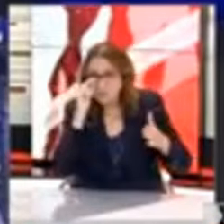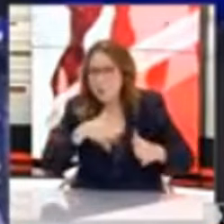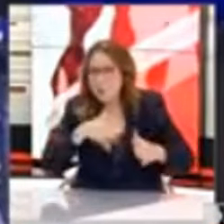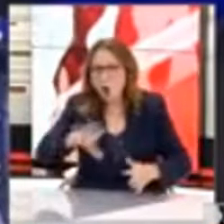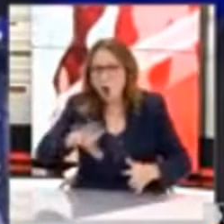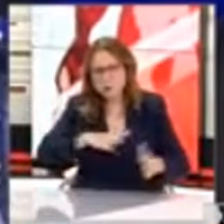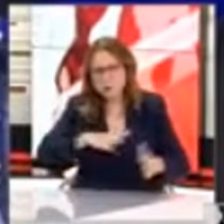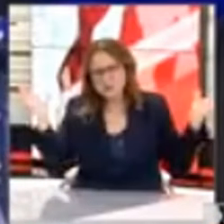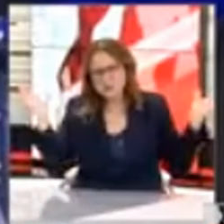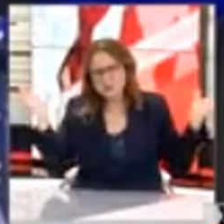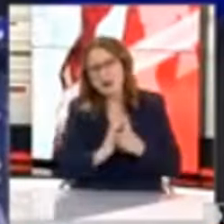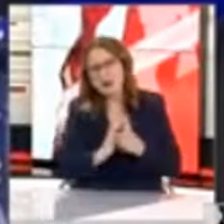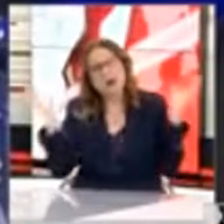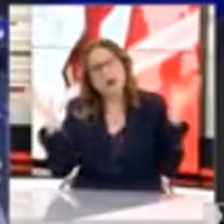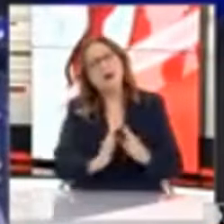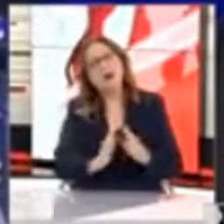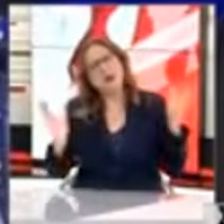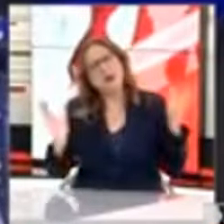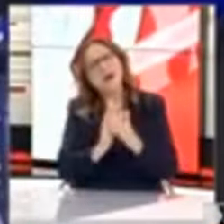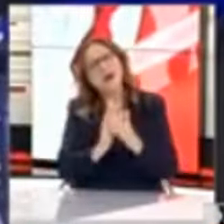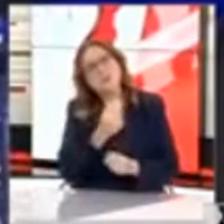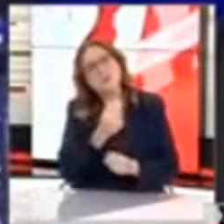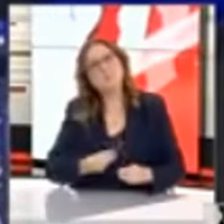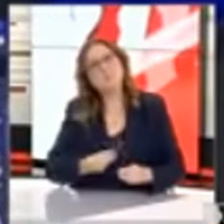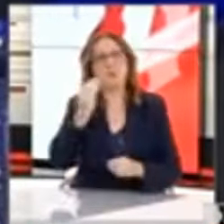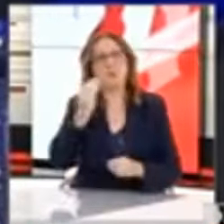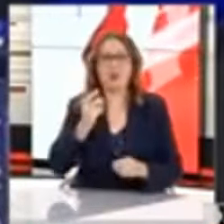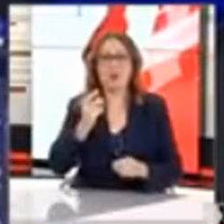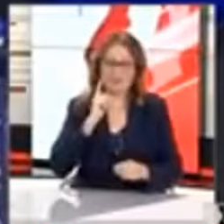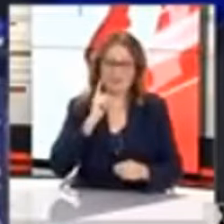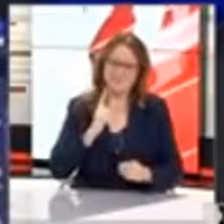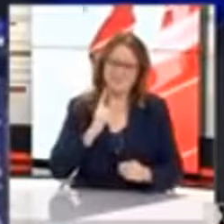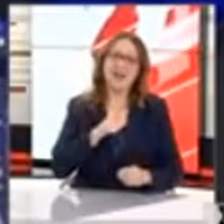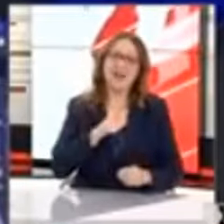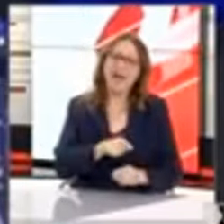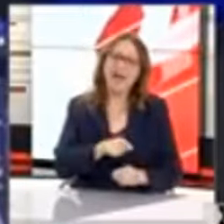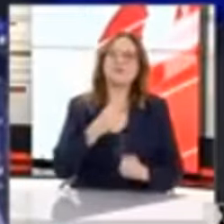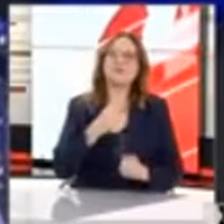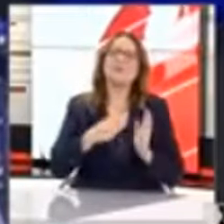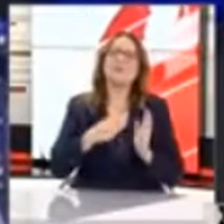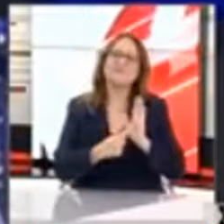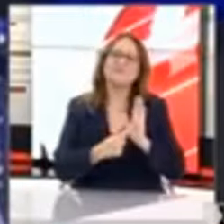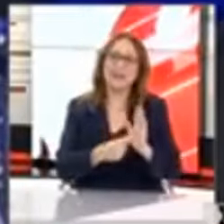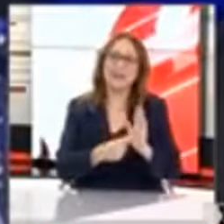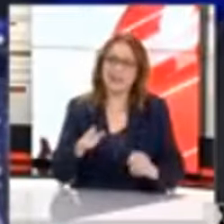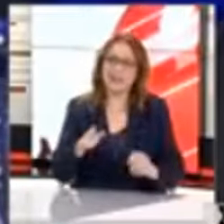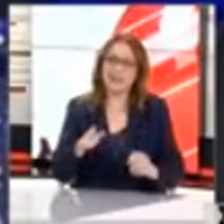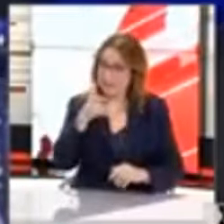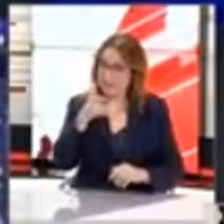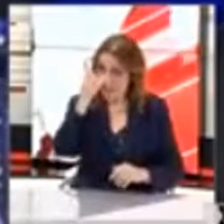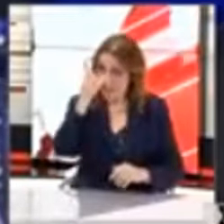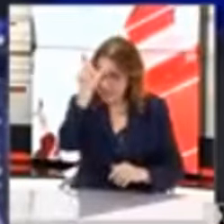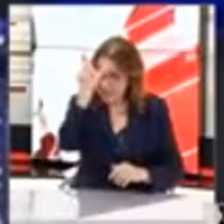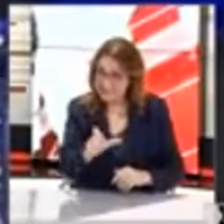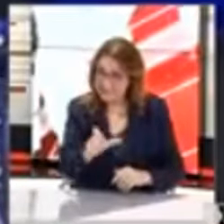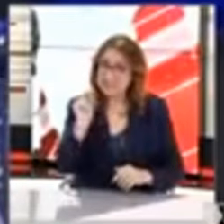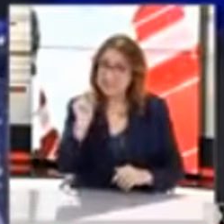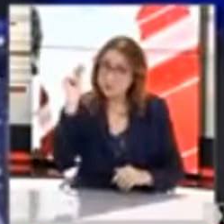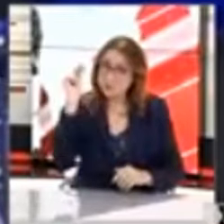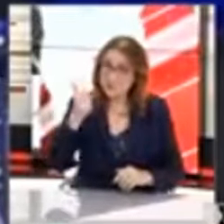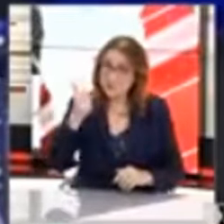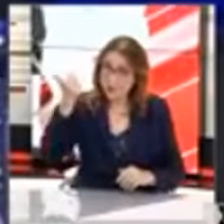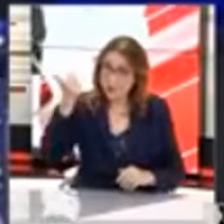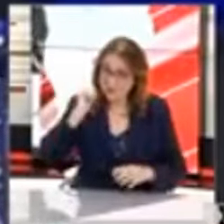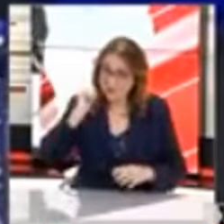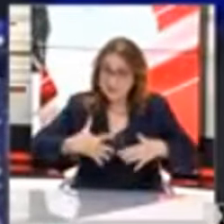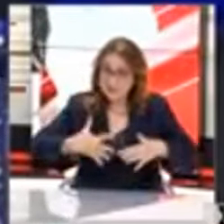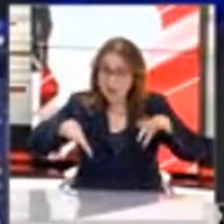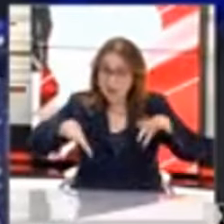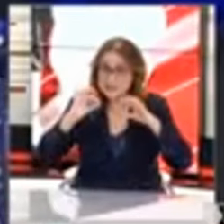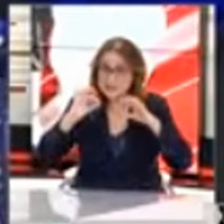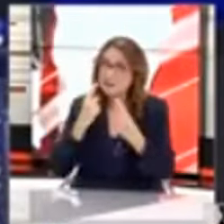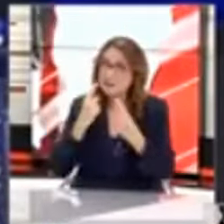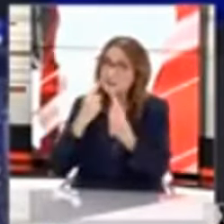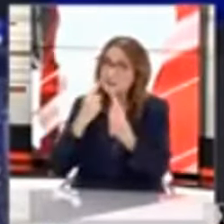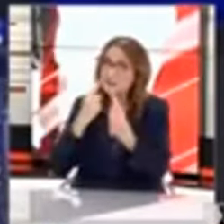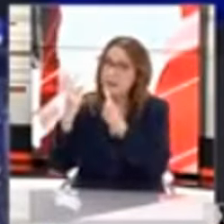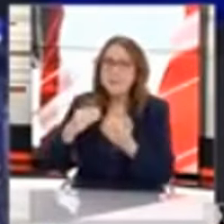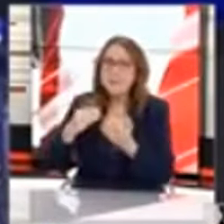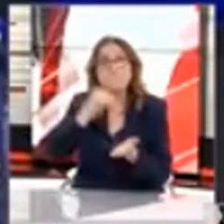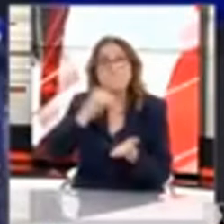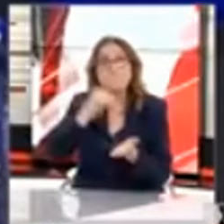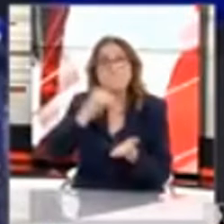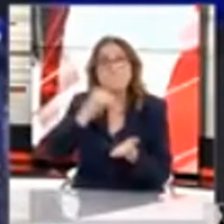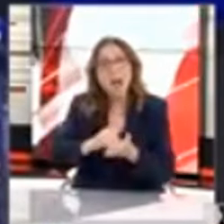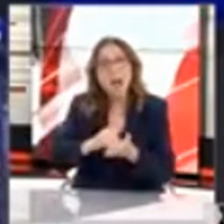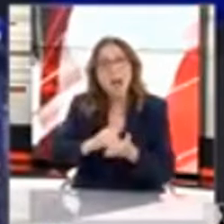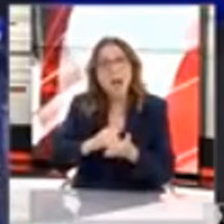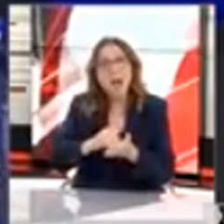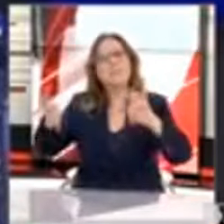θα προχωρήσετε σε μια διαπραγμάτευση εξ αρχής, από μηδενική βάση, αν θυμάμαι καλά τα λόγια σας. Επειδή είστε